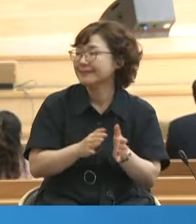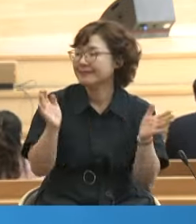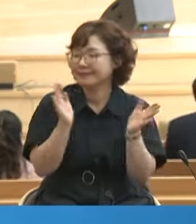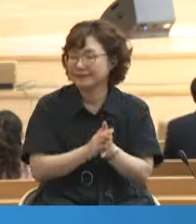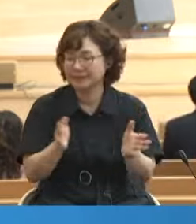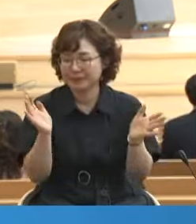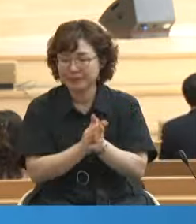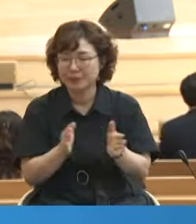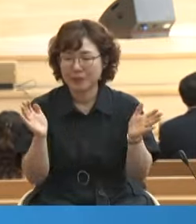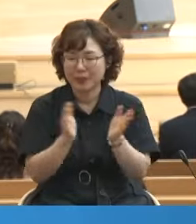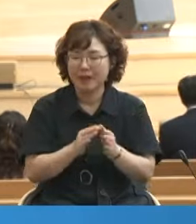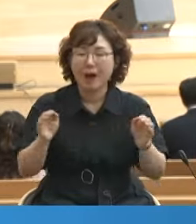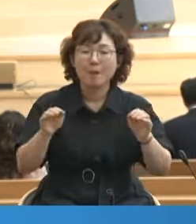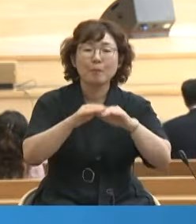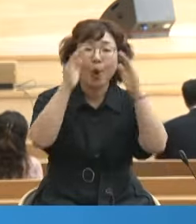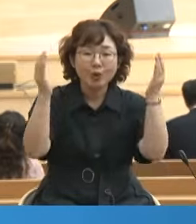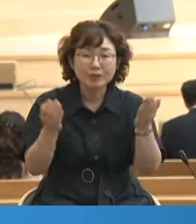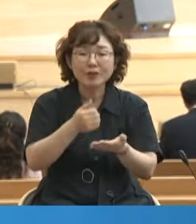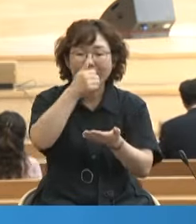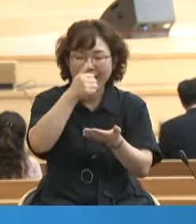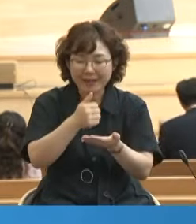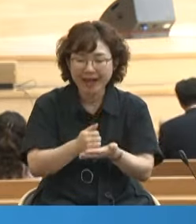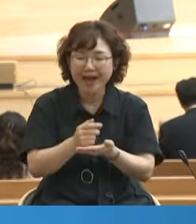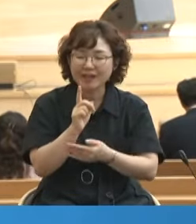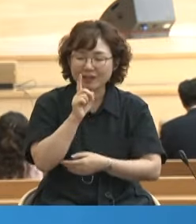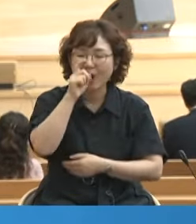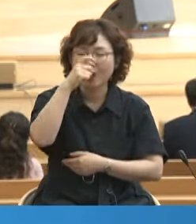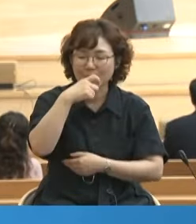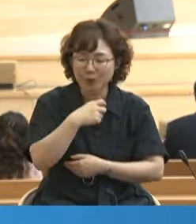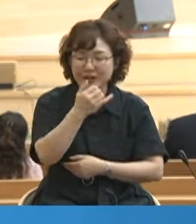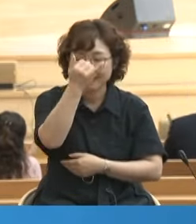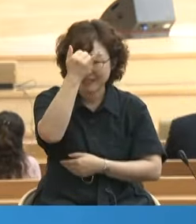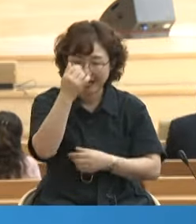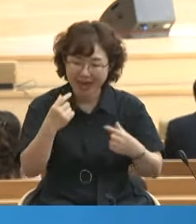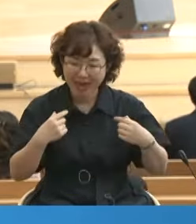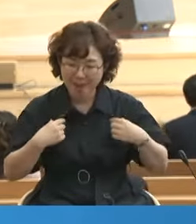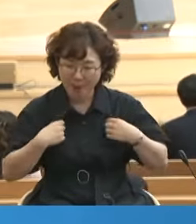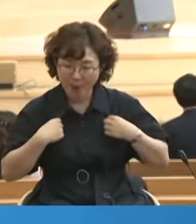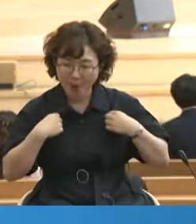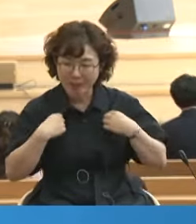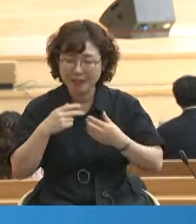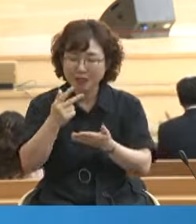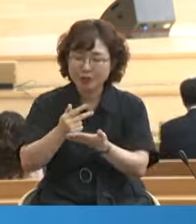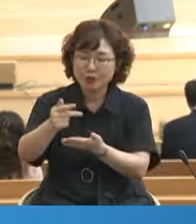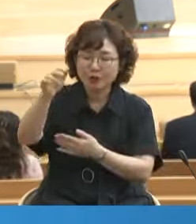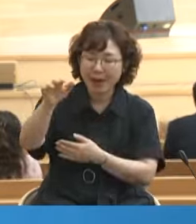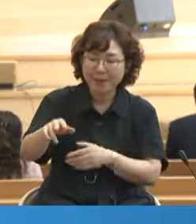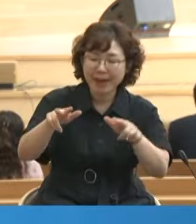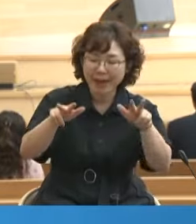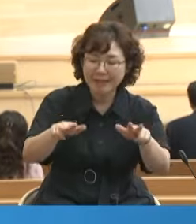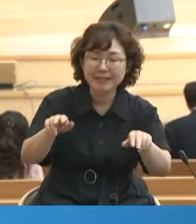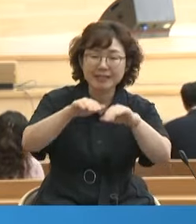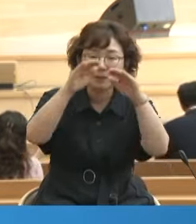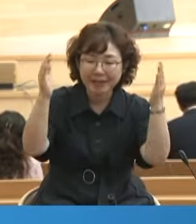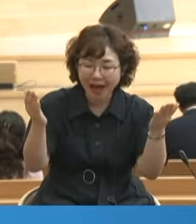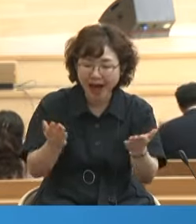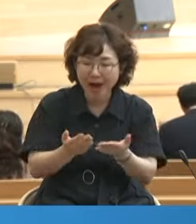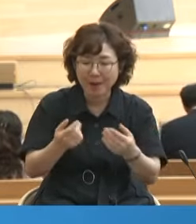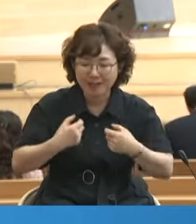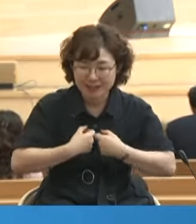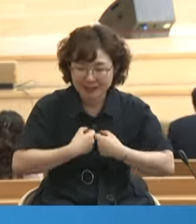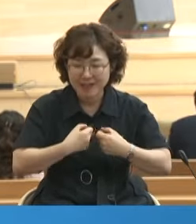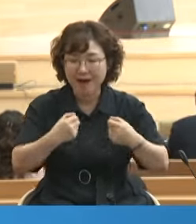4절 모든 죄, 모든 죄에 더러워진 예복 주 앞에 지금